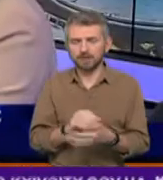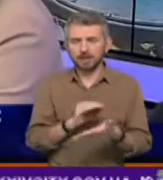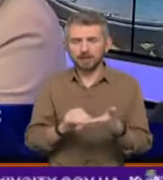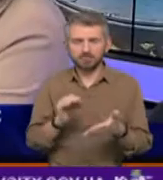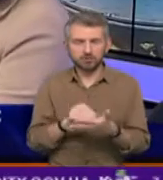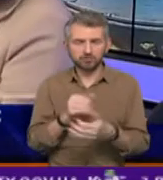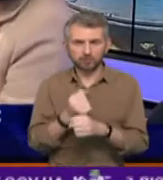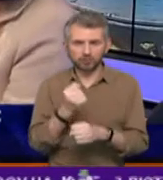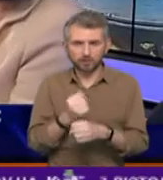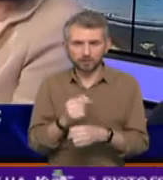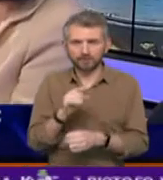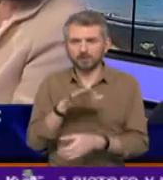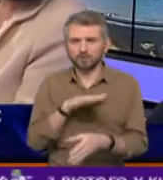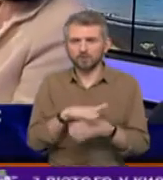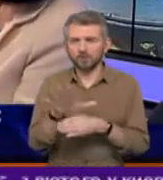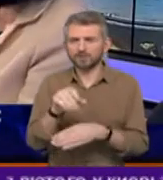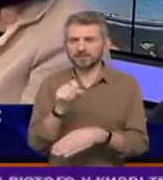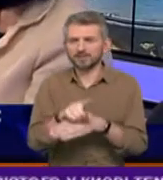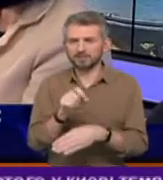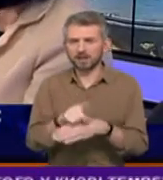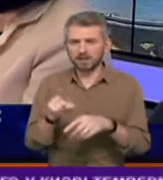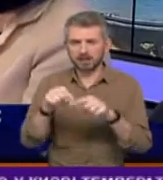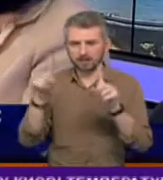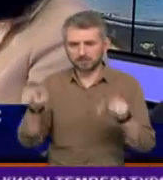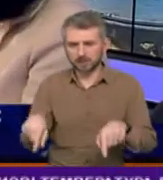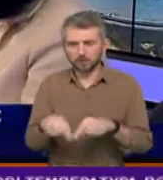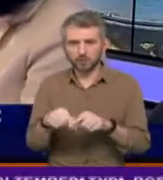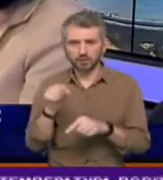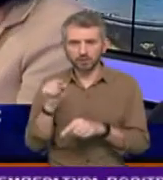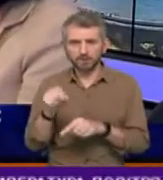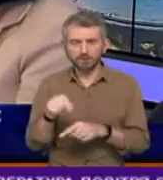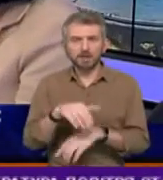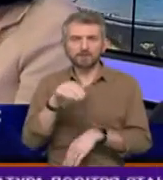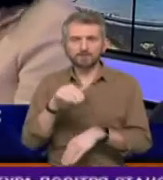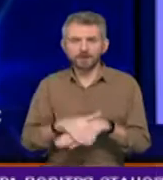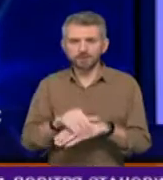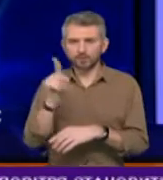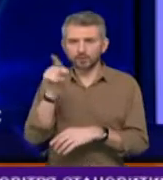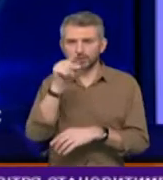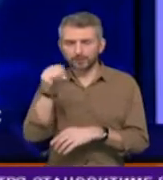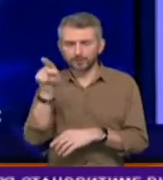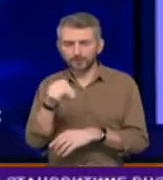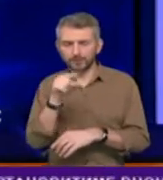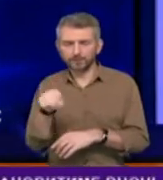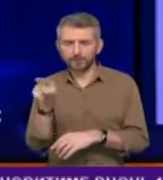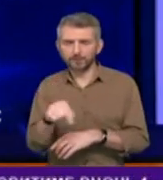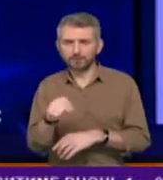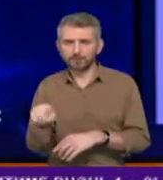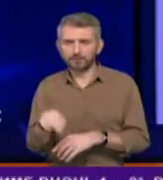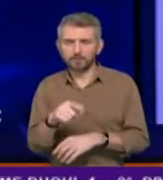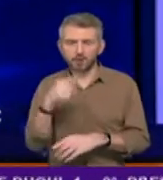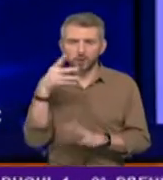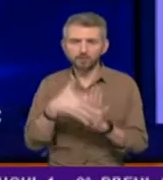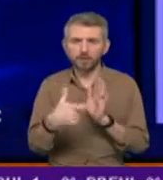І ця статистика не дуже радісна для любителів всіляких дивайсів. Що найбільше